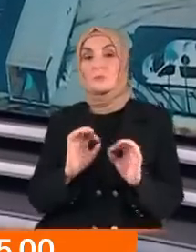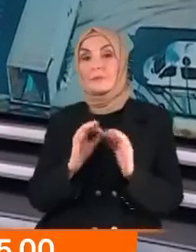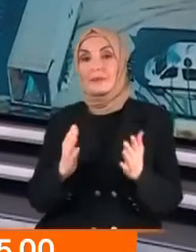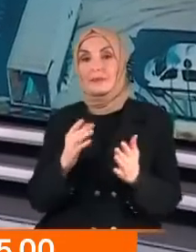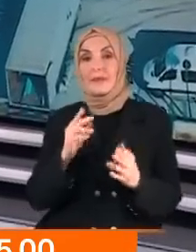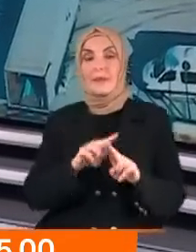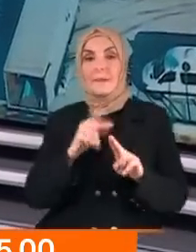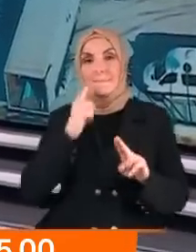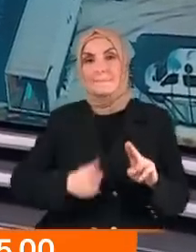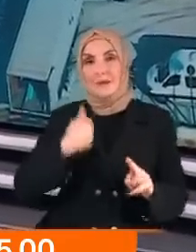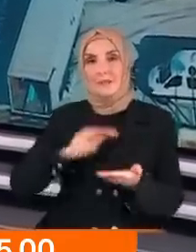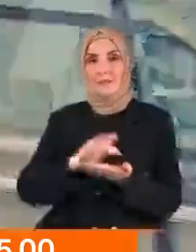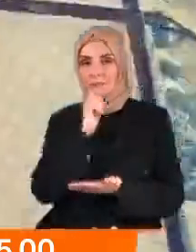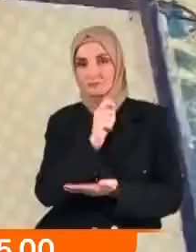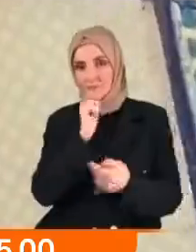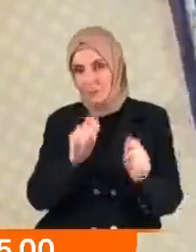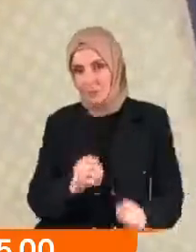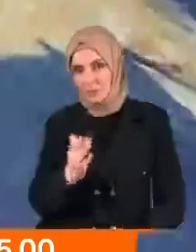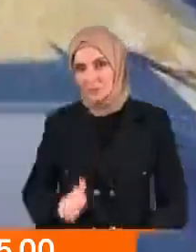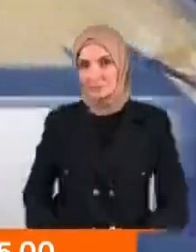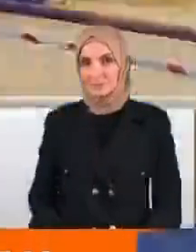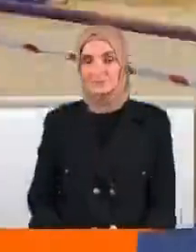Dönmez'le birlikteydi.